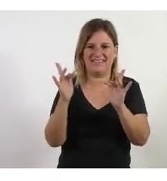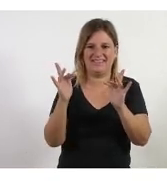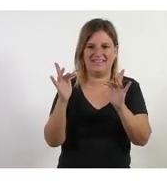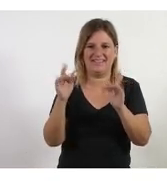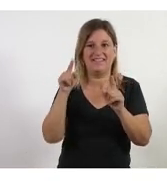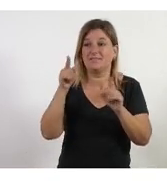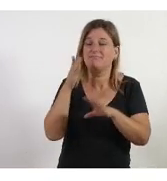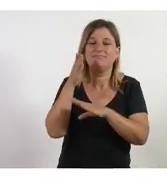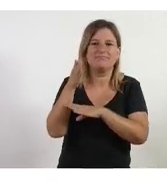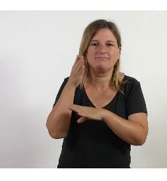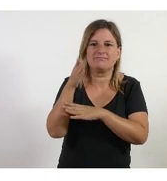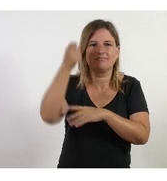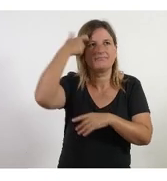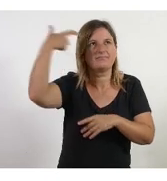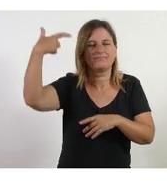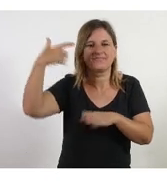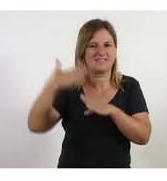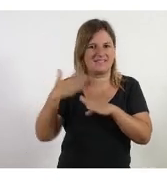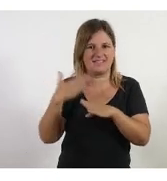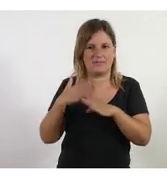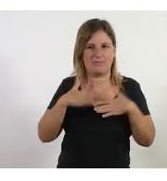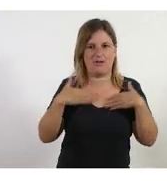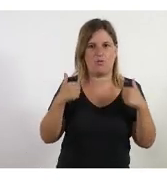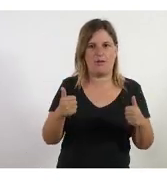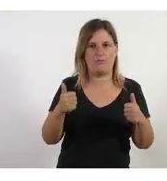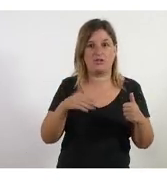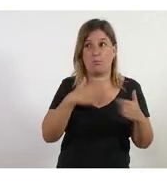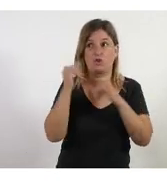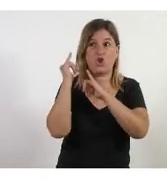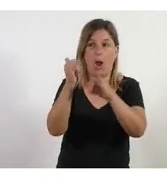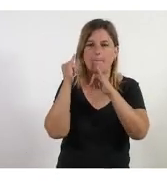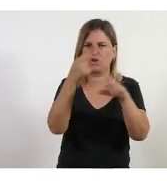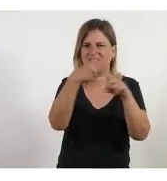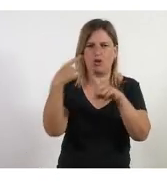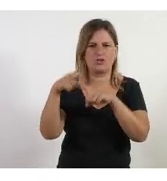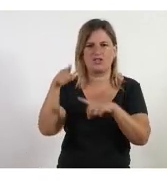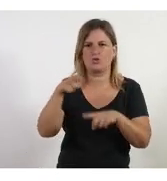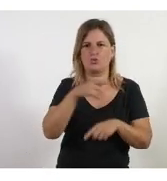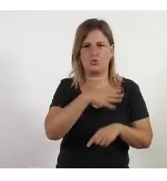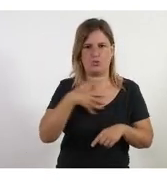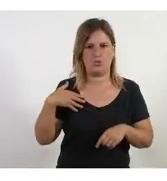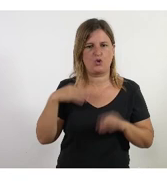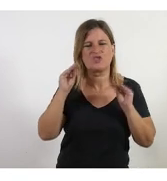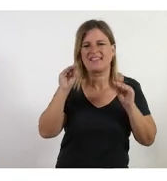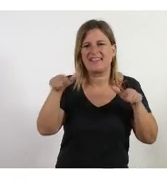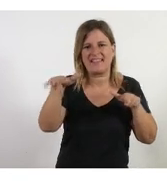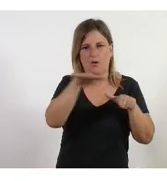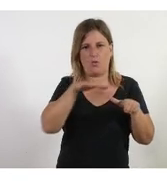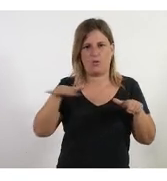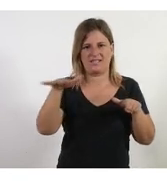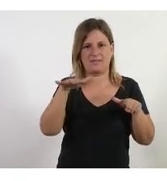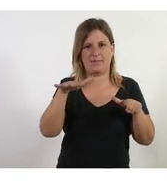hi pots anar sempre que hi vulguis i pots portar tot el que tu vulguis. És el teu espai. Si